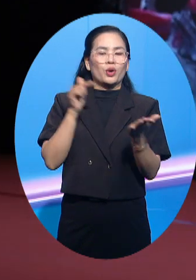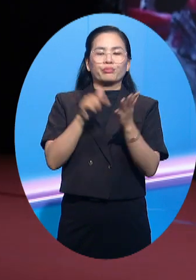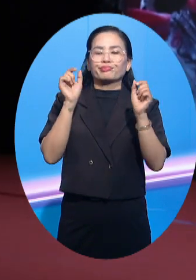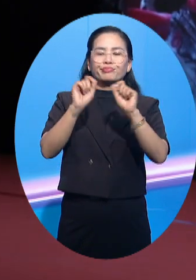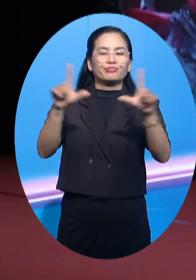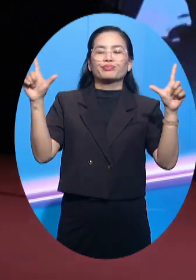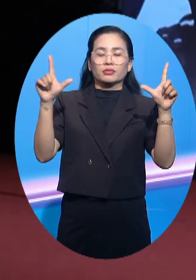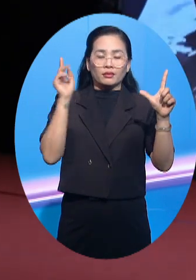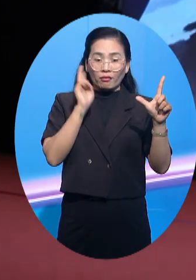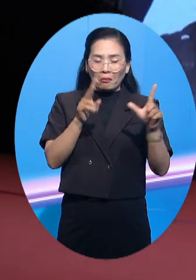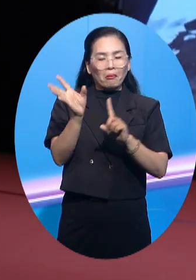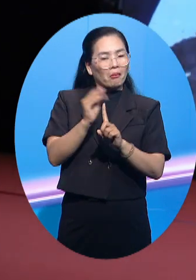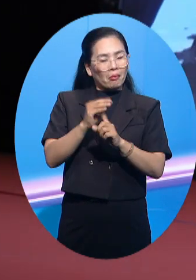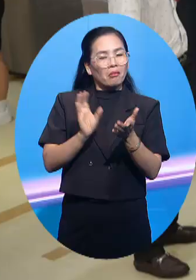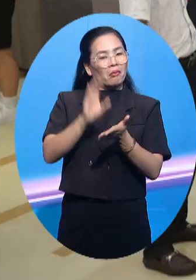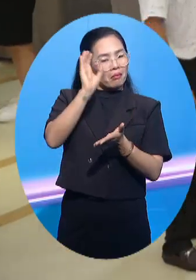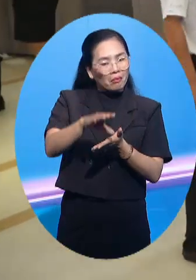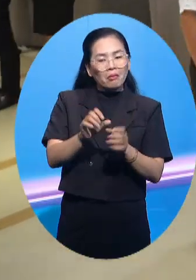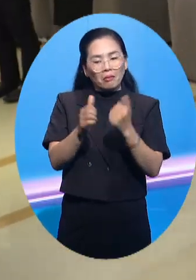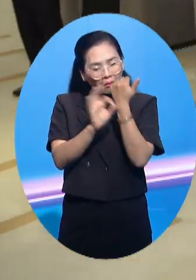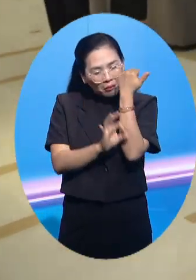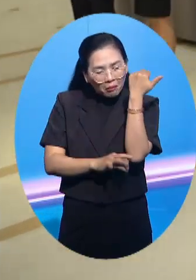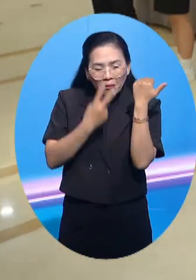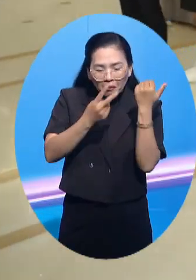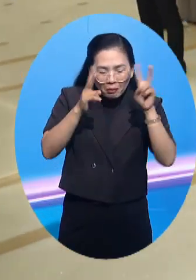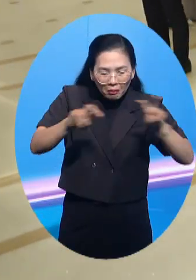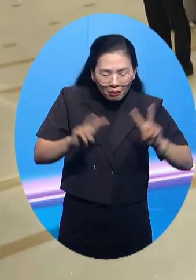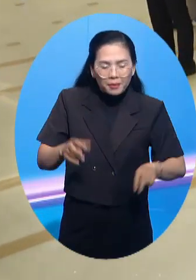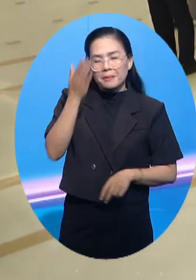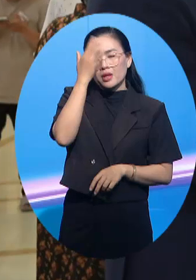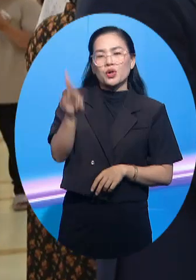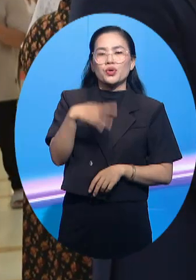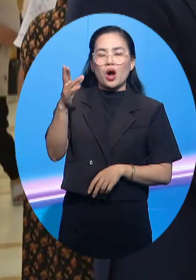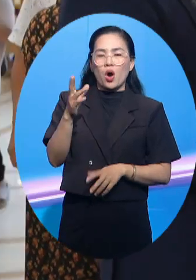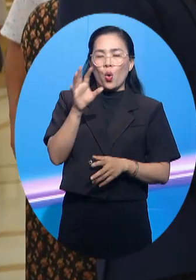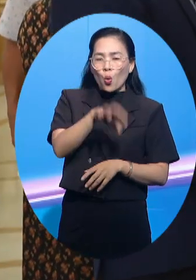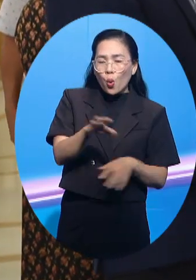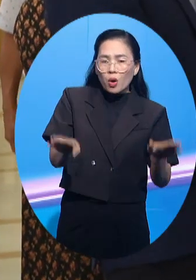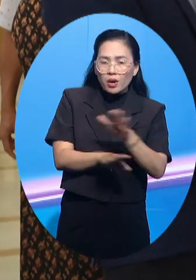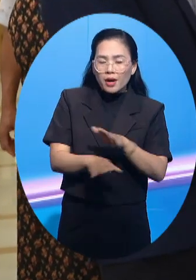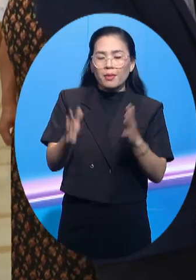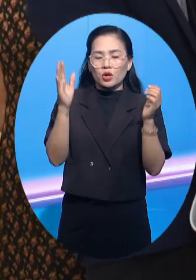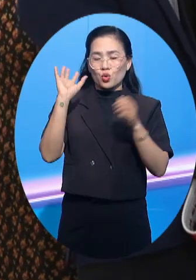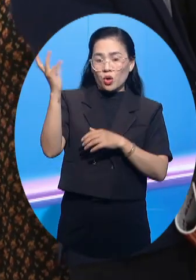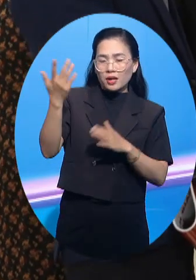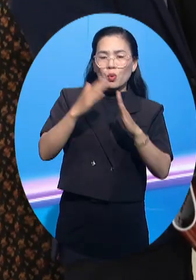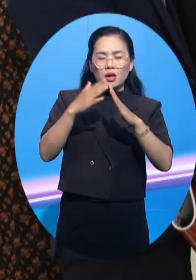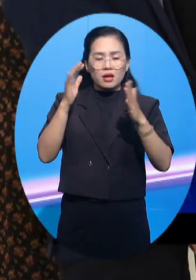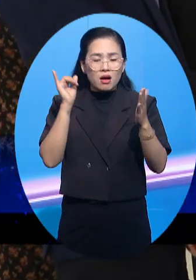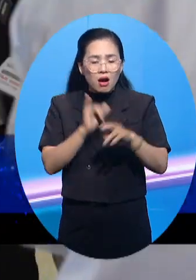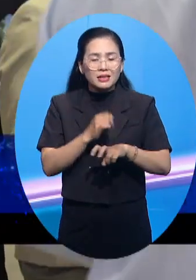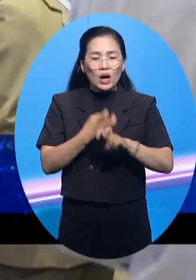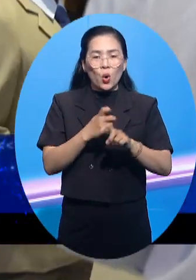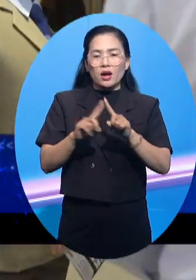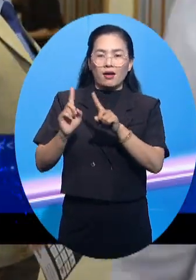chuột là có thể tìm hiểu thông tin cơ hội đầu tư tại một địa phương, một ngành nghề như khu công nghiệp, sản xuất, du lịch, nhà ở xã hội ở Việt Nam,